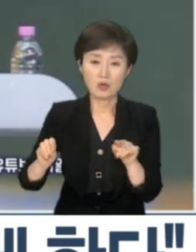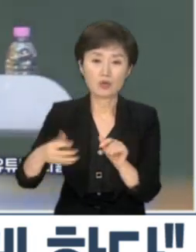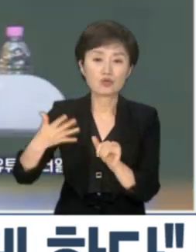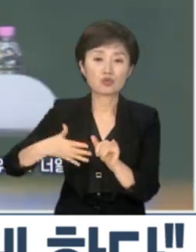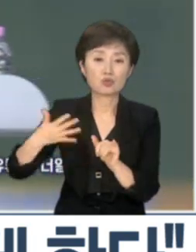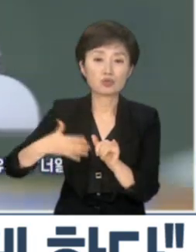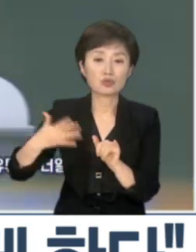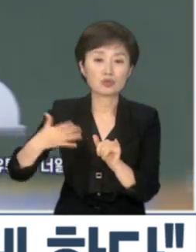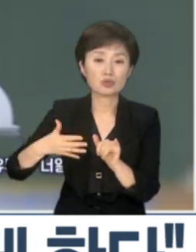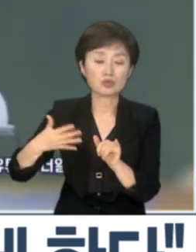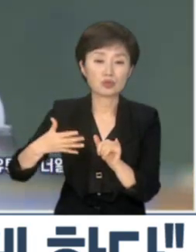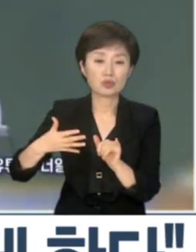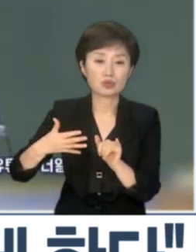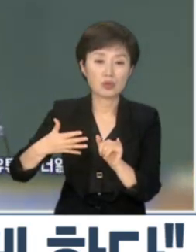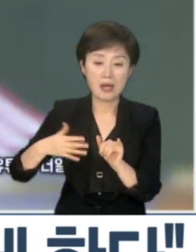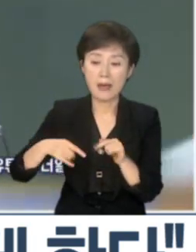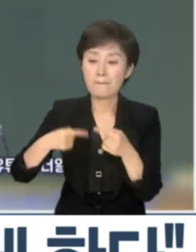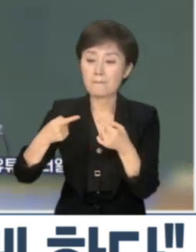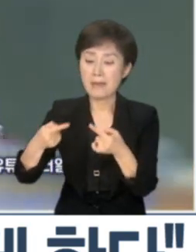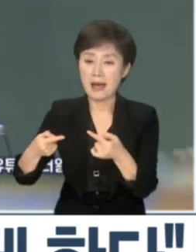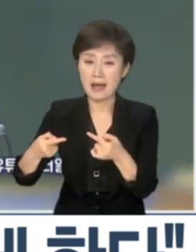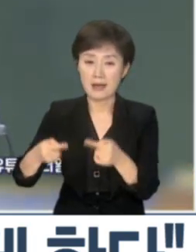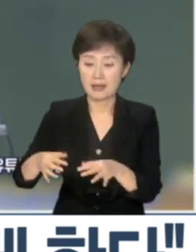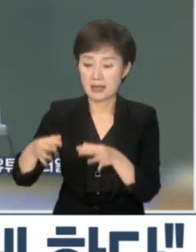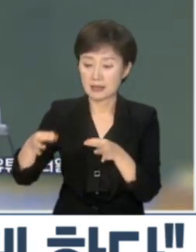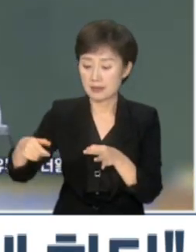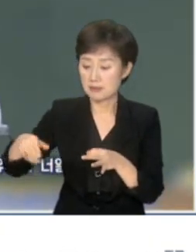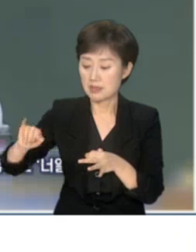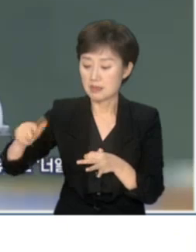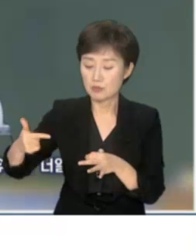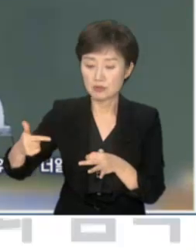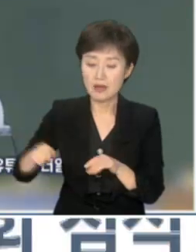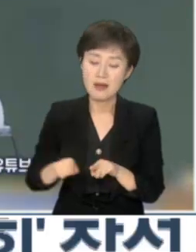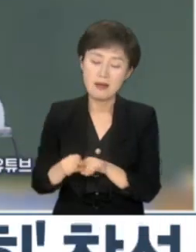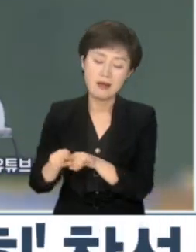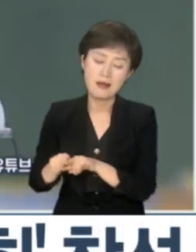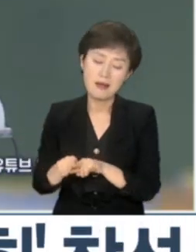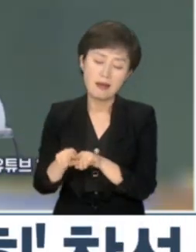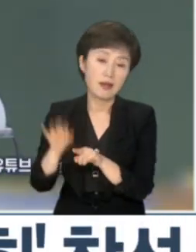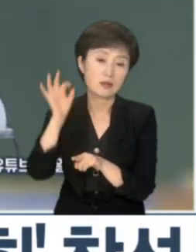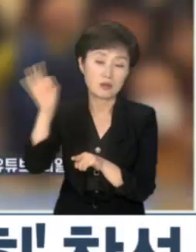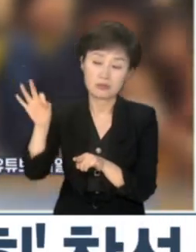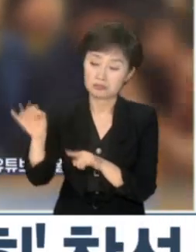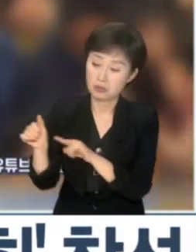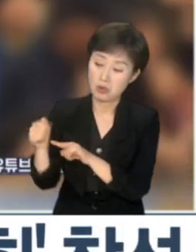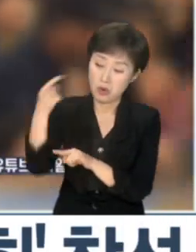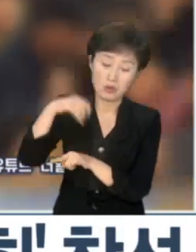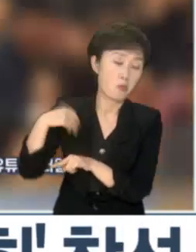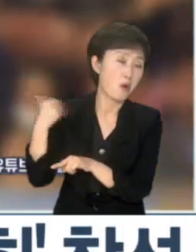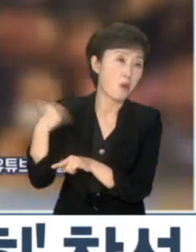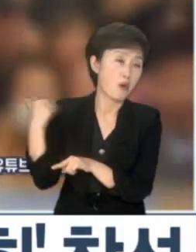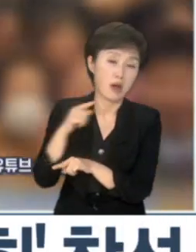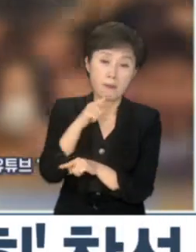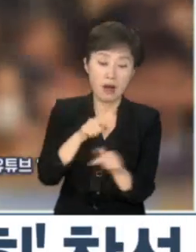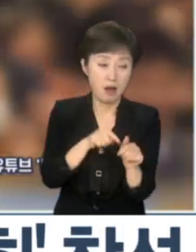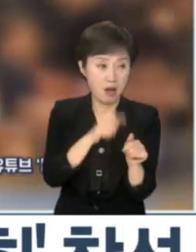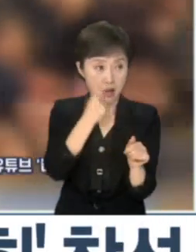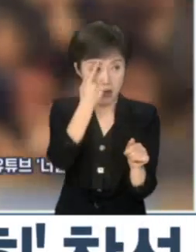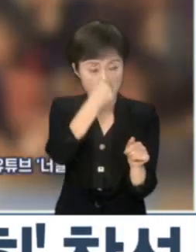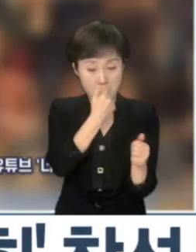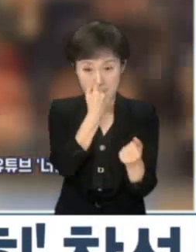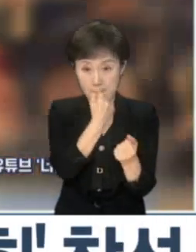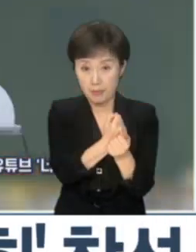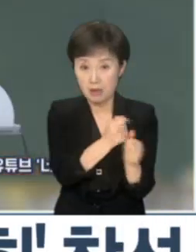자기 김기문 전 처장을 해외에 같이 10일 동안 같이 있었음에도 모른다고 했지 않습니까? 이런 부분들은 사실